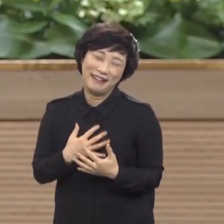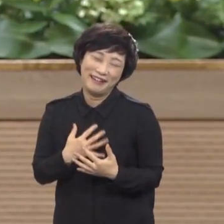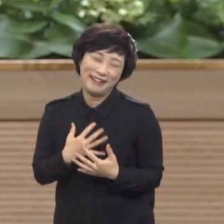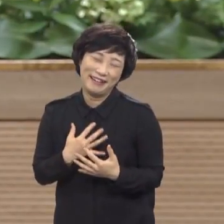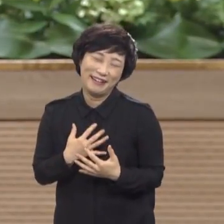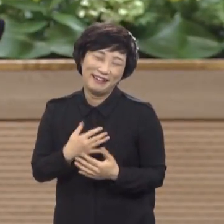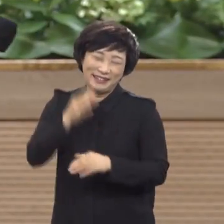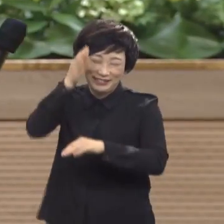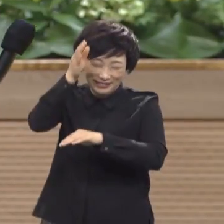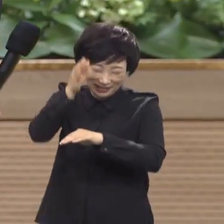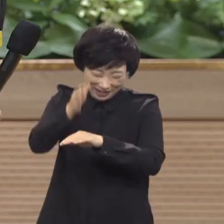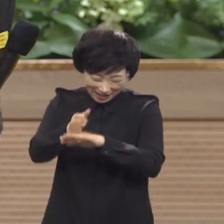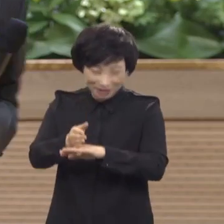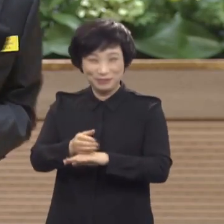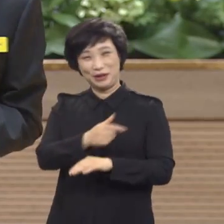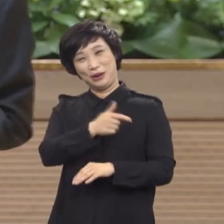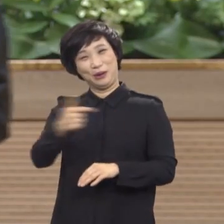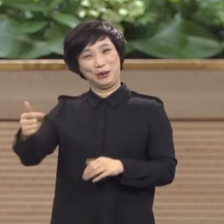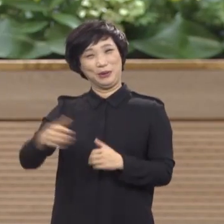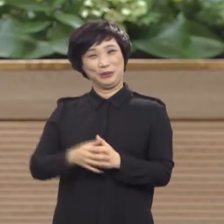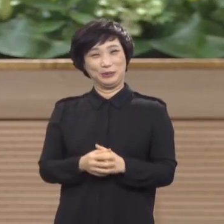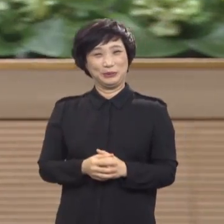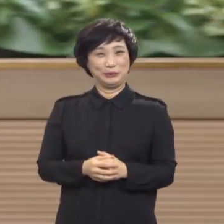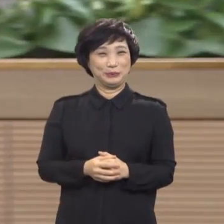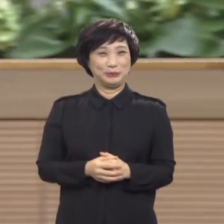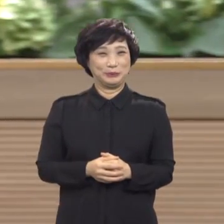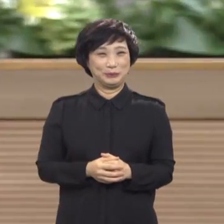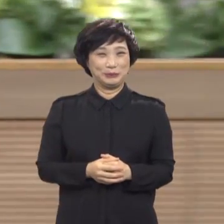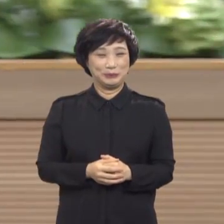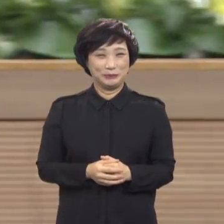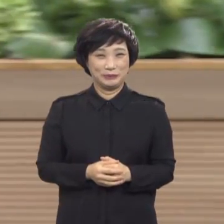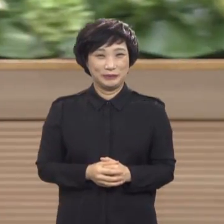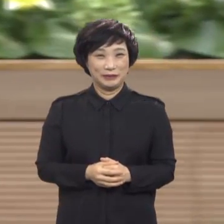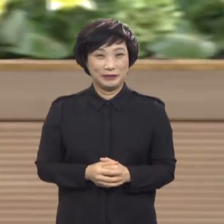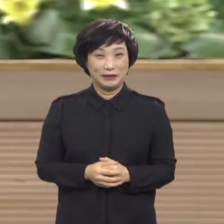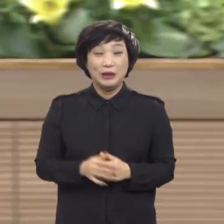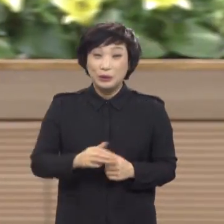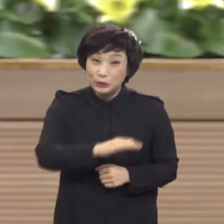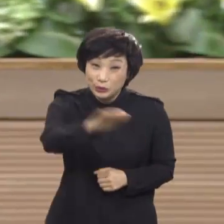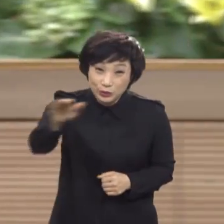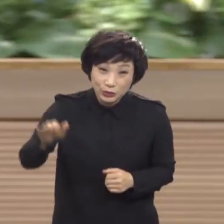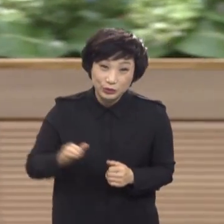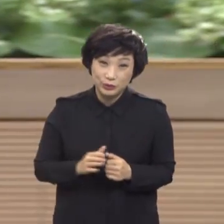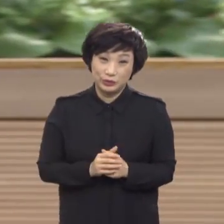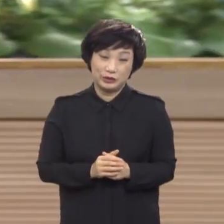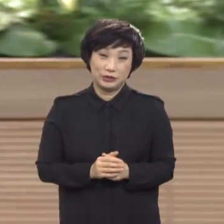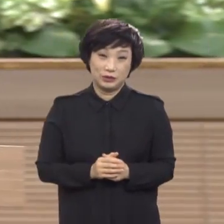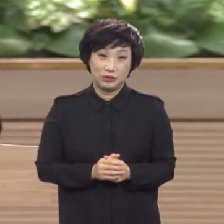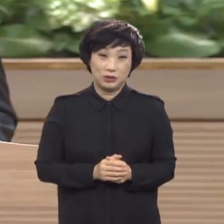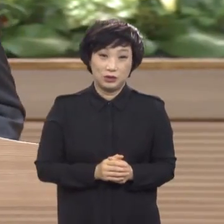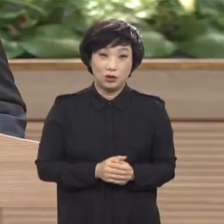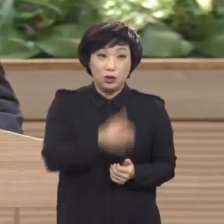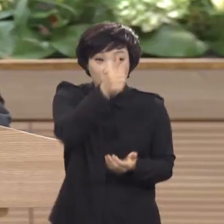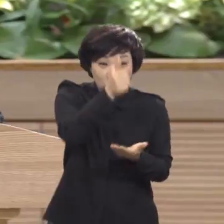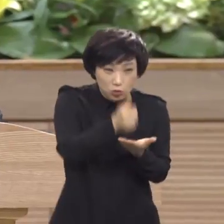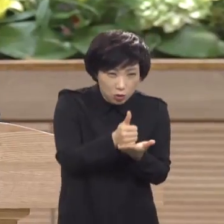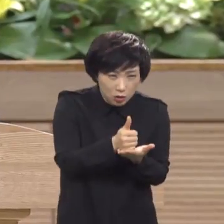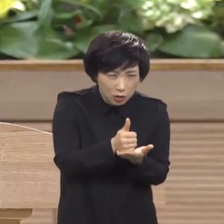너무 감사한 일이죠. 예. 그래서 우리는 죄에